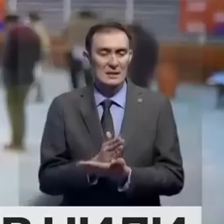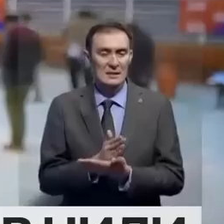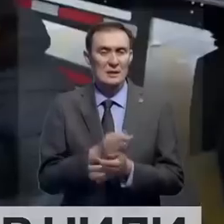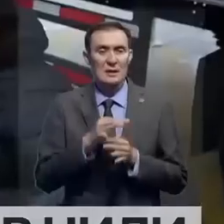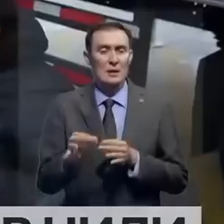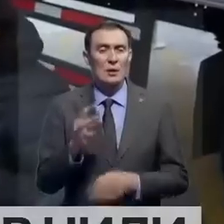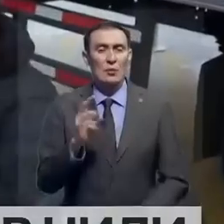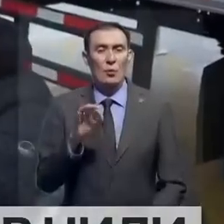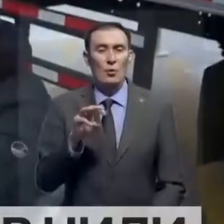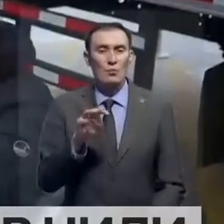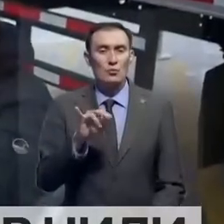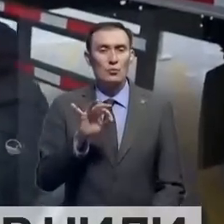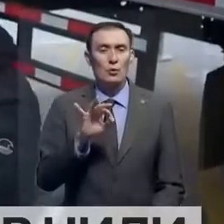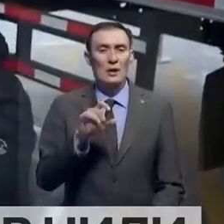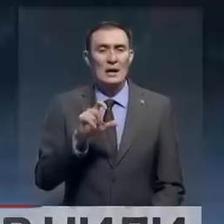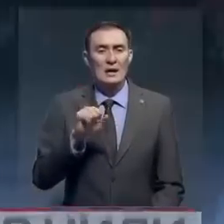напоинта Альтов